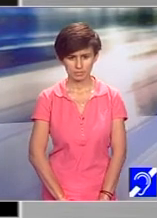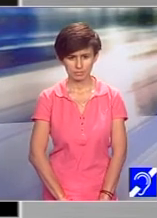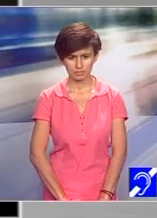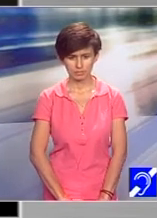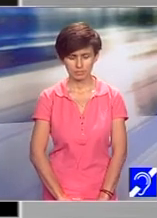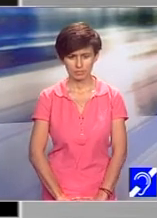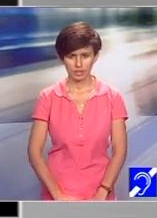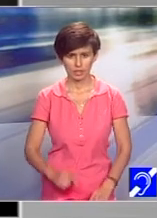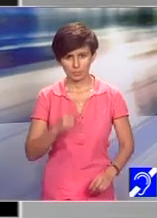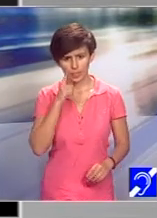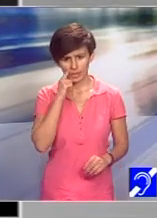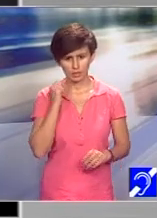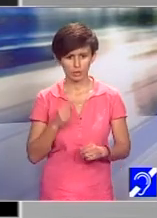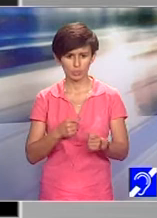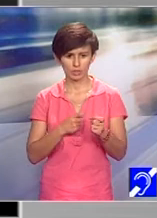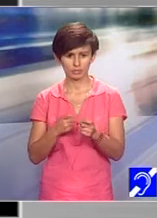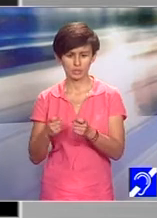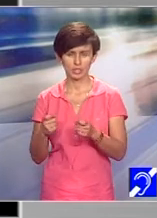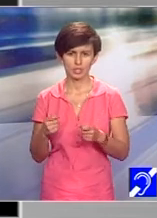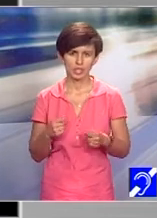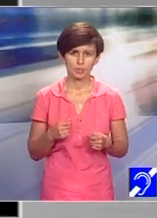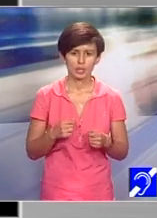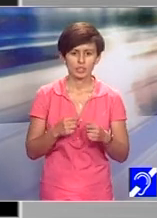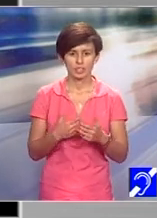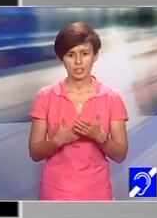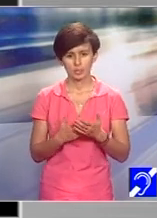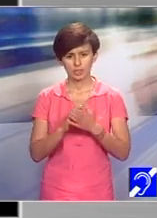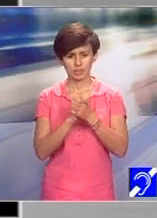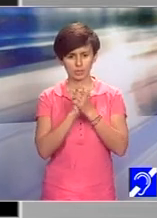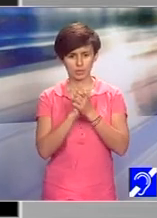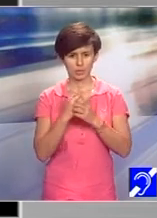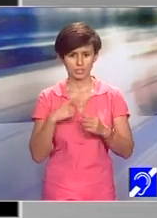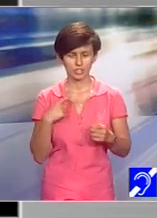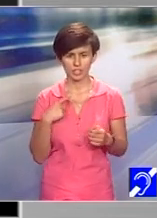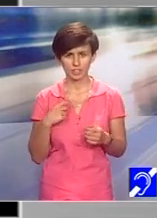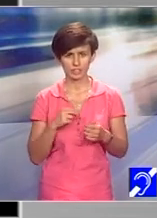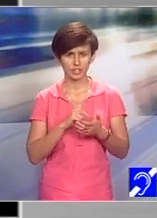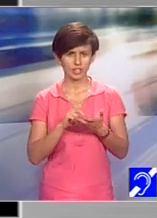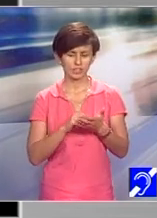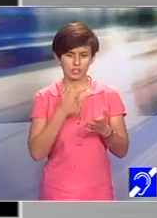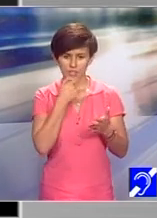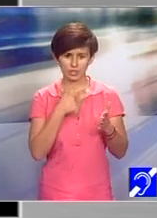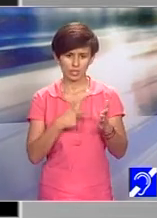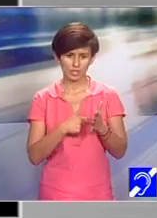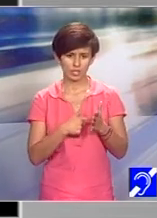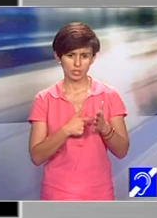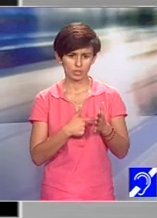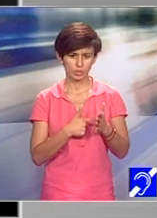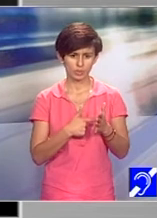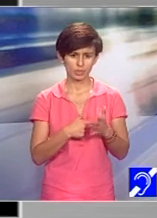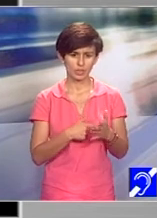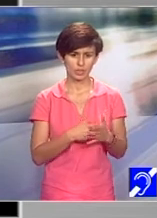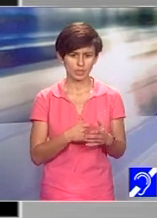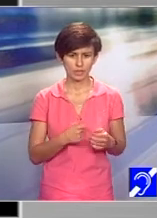Omul înarmat, o misă pentru pace, este o apariție inedită în peisajul liric național. Compus în 2000 de Carl Jenkins, celebrul